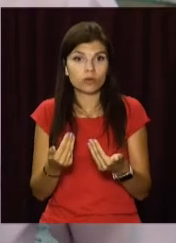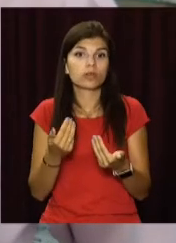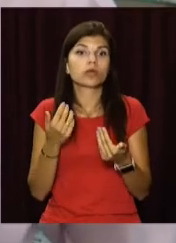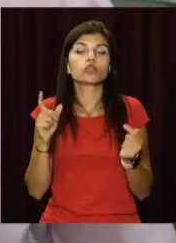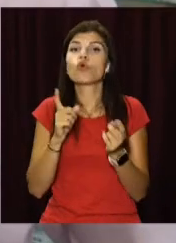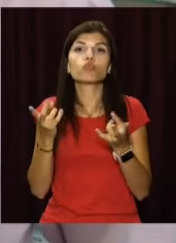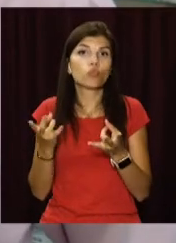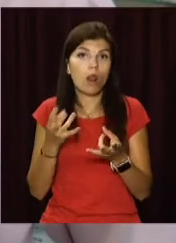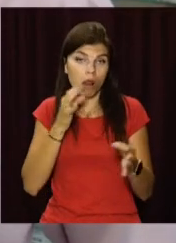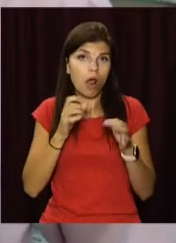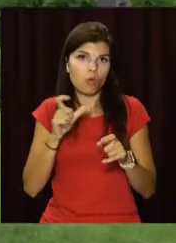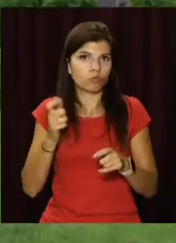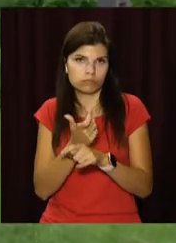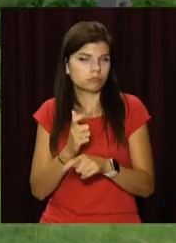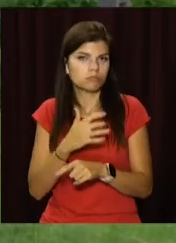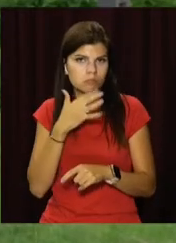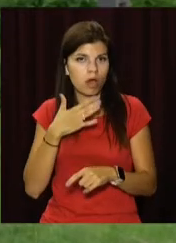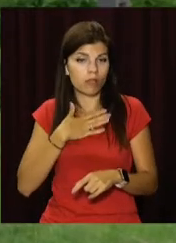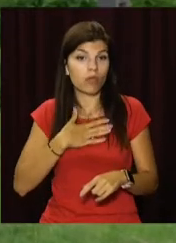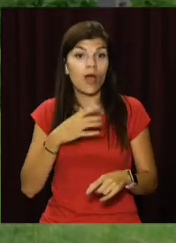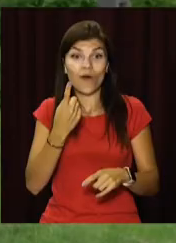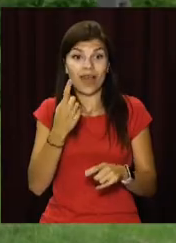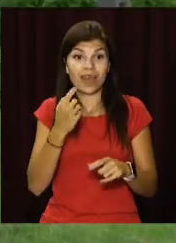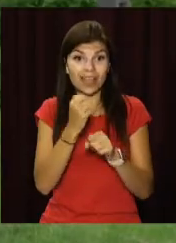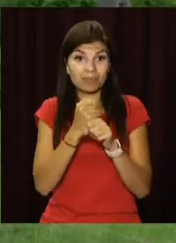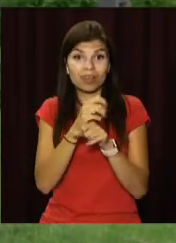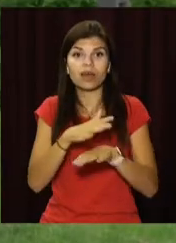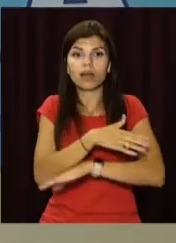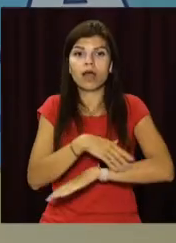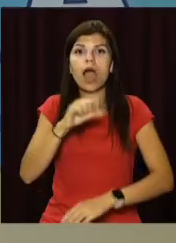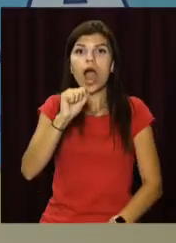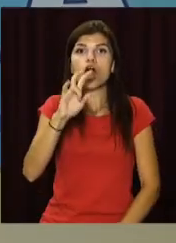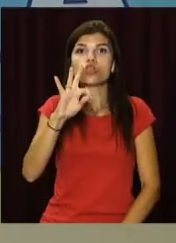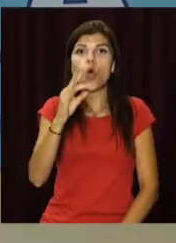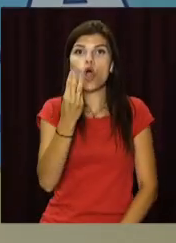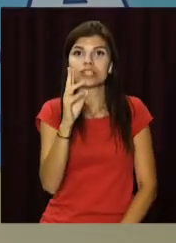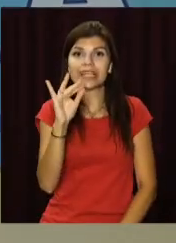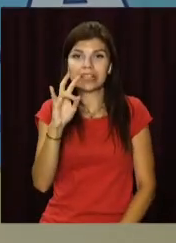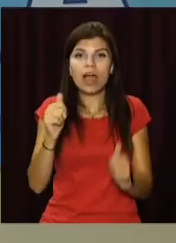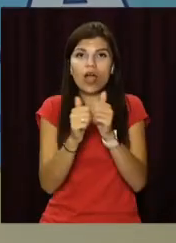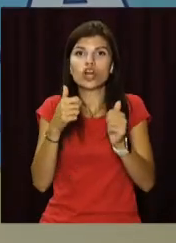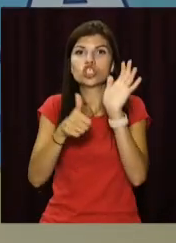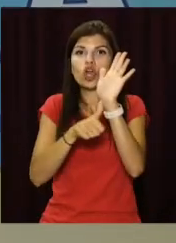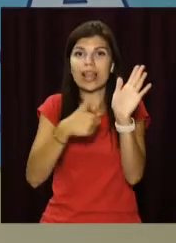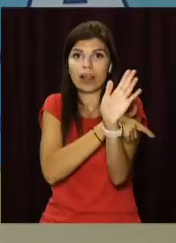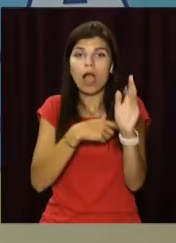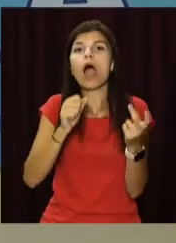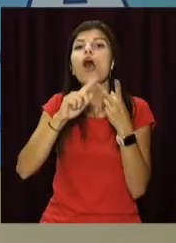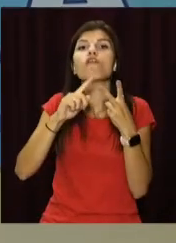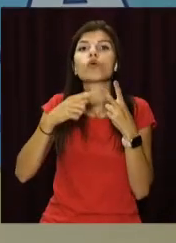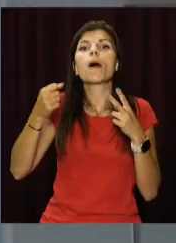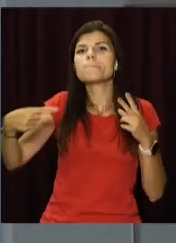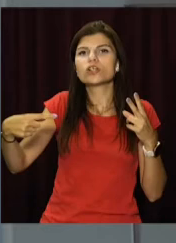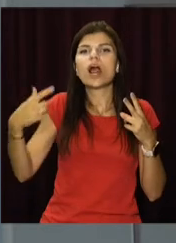потрібні ліки, які їм необхідні. Один з аптечних пунктів розташований на проспекті Аношкіна в приміщенні 6-ї лікарні, інший – на першому